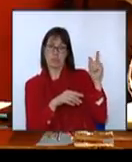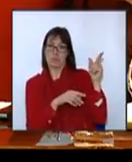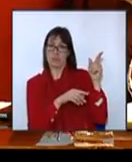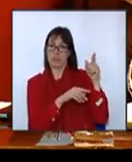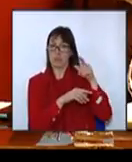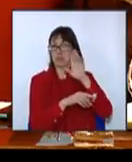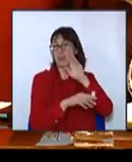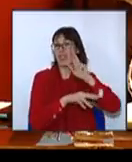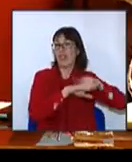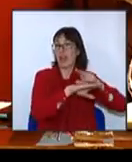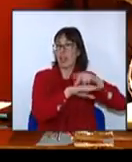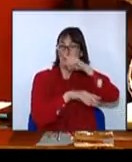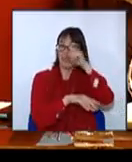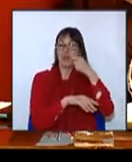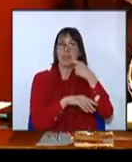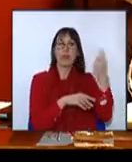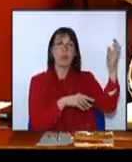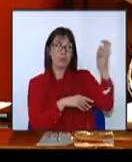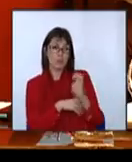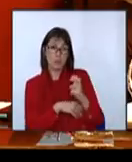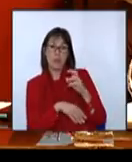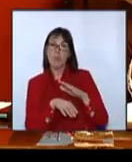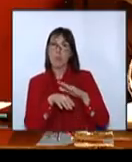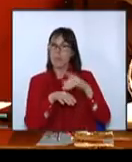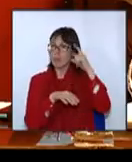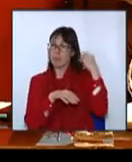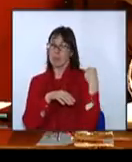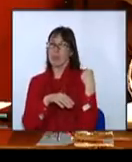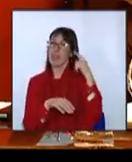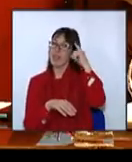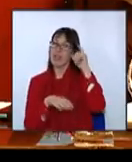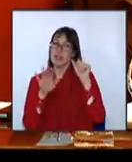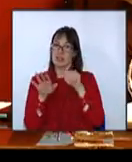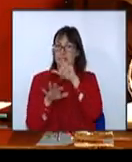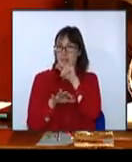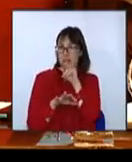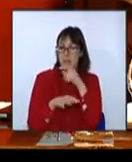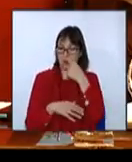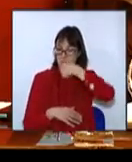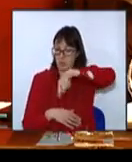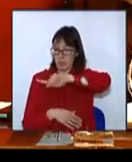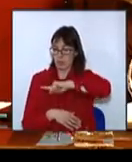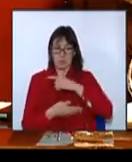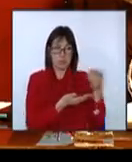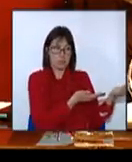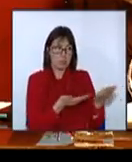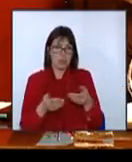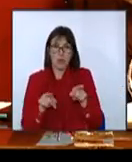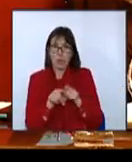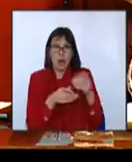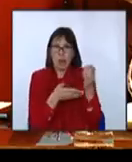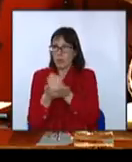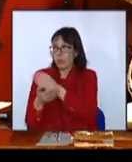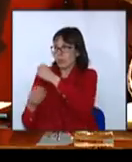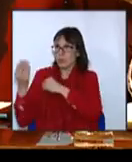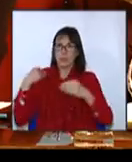jo rebo a totes les persones, si bé qualsevol secretari o coordinador dels vostres partits també el rebré com a alcaldessa, perquè no em va venir a